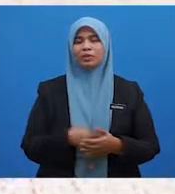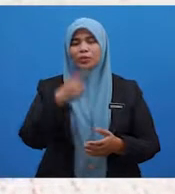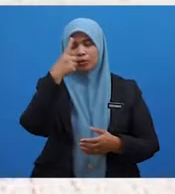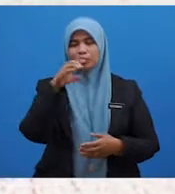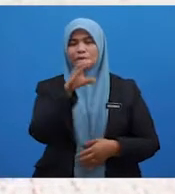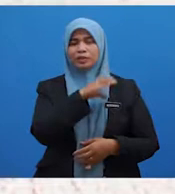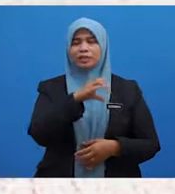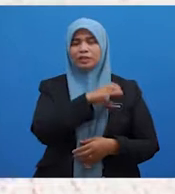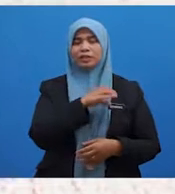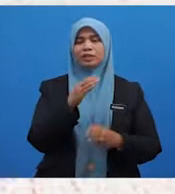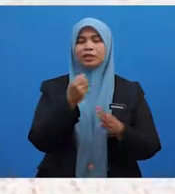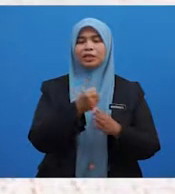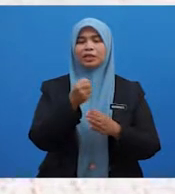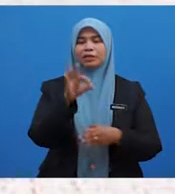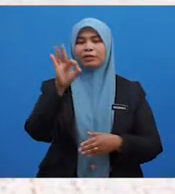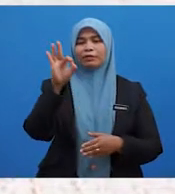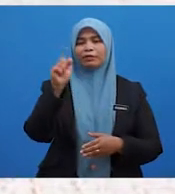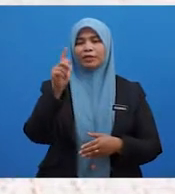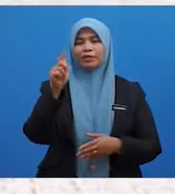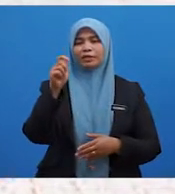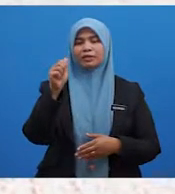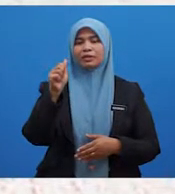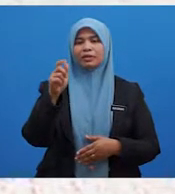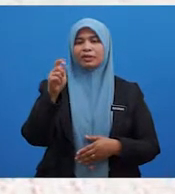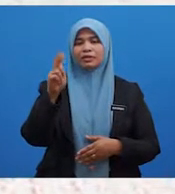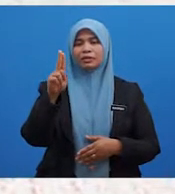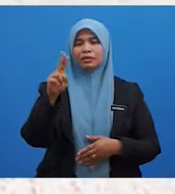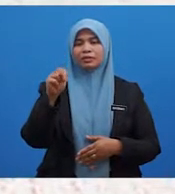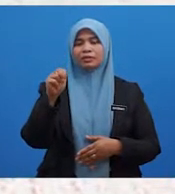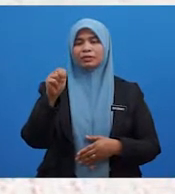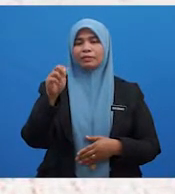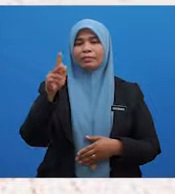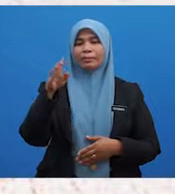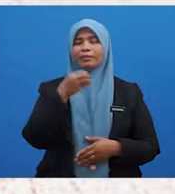untuk ciri atau fakta bendahara Tun Perak, bijak.